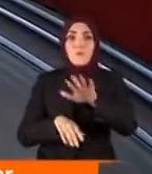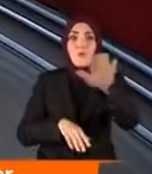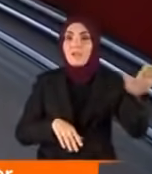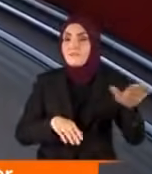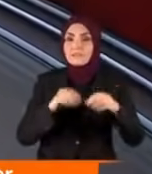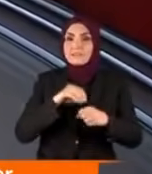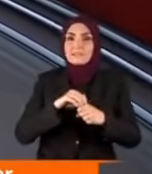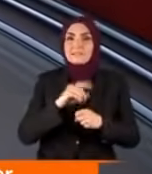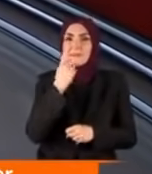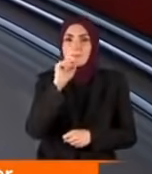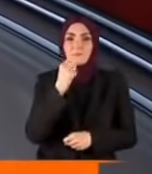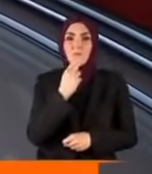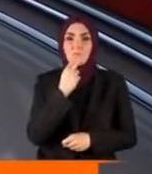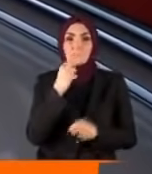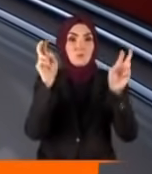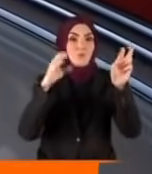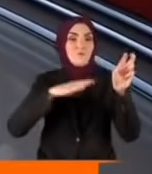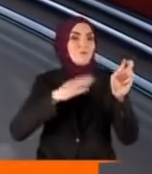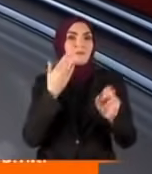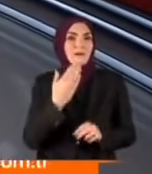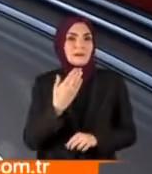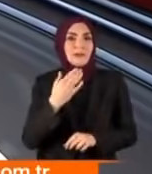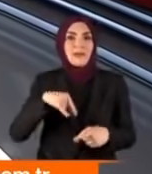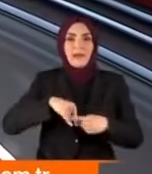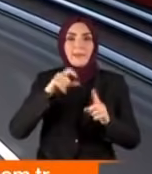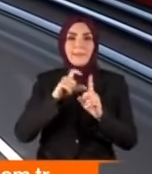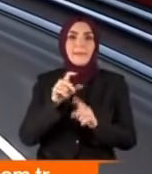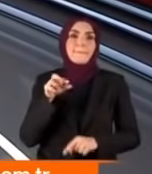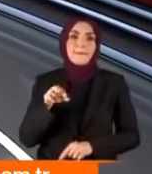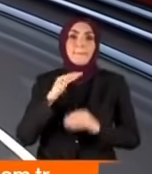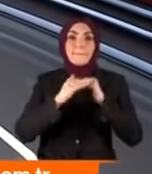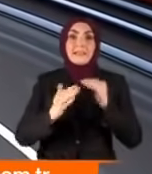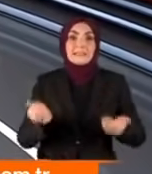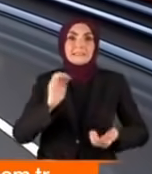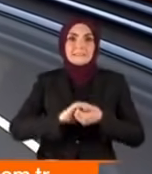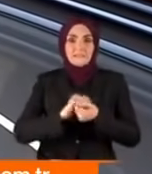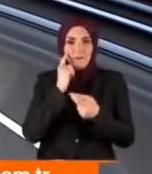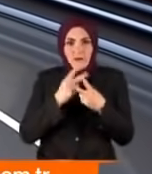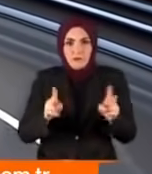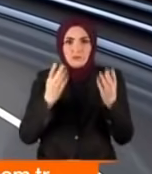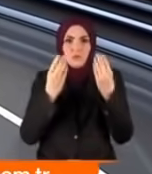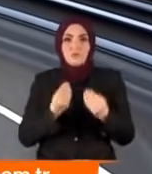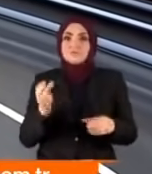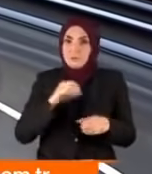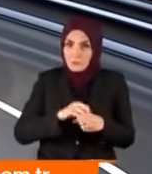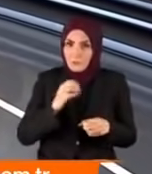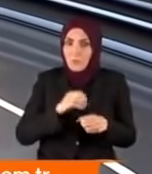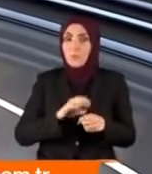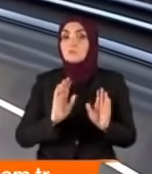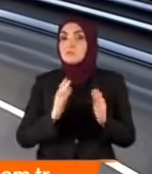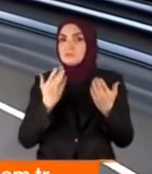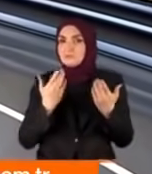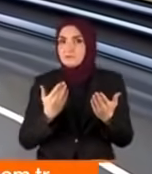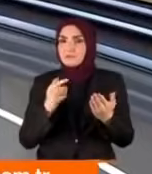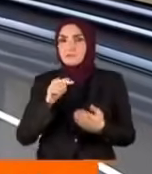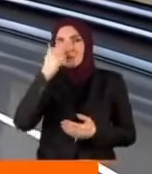bir başlık var günlerdir. HDP'nin Millet İttifakı'na alenen dahil olup olmayacağı. Ve bu ihtimale sıcak baktığını baştan